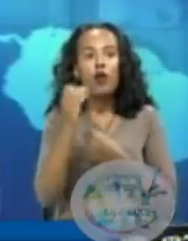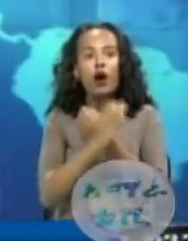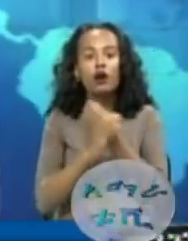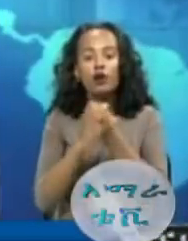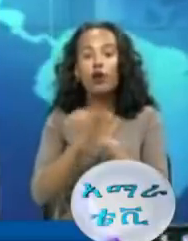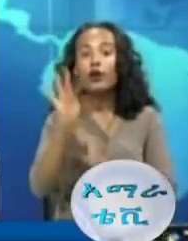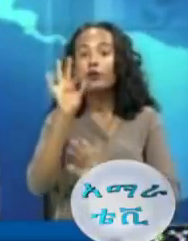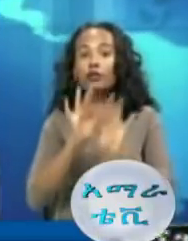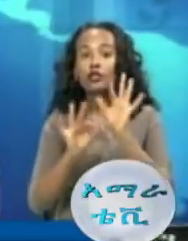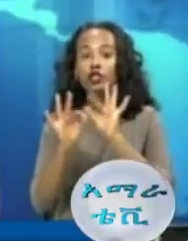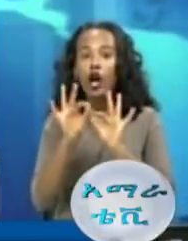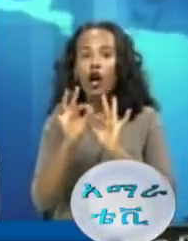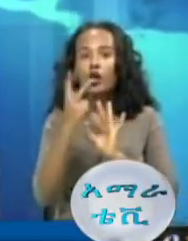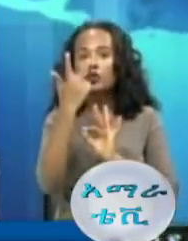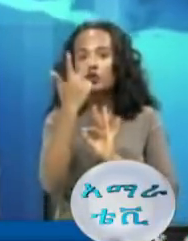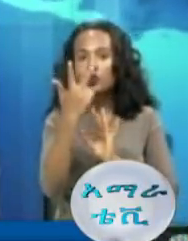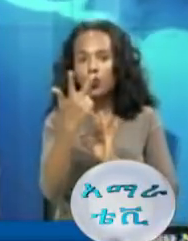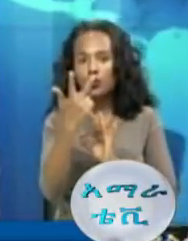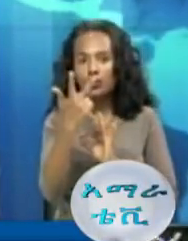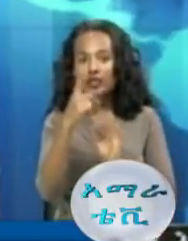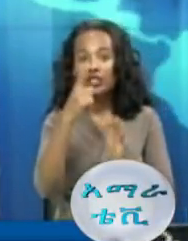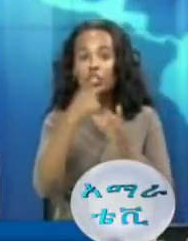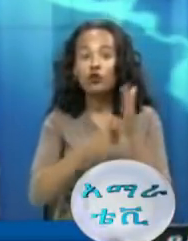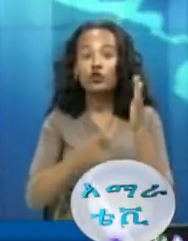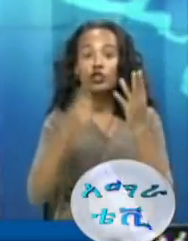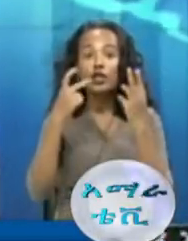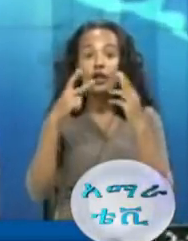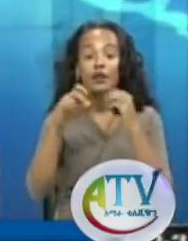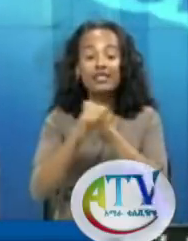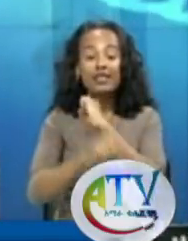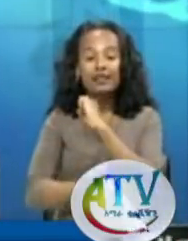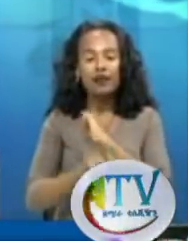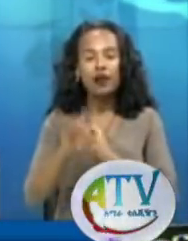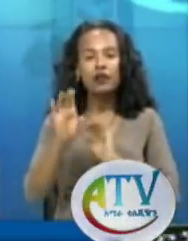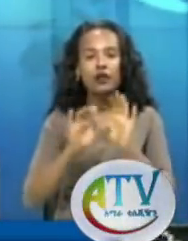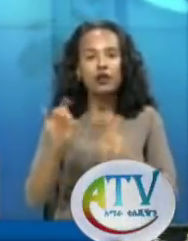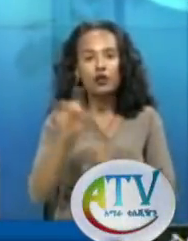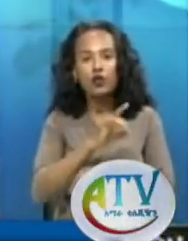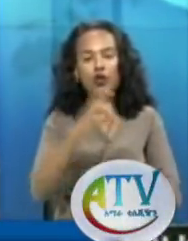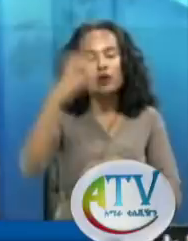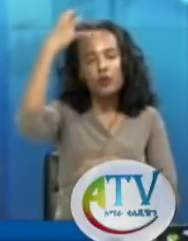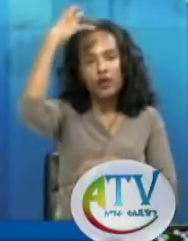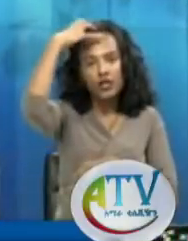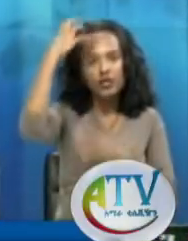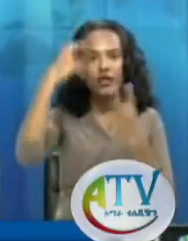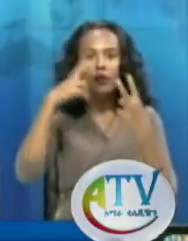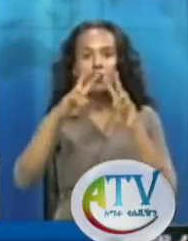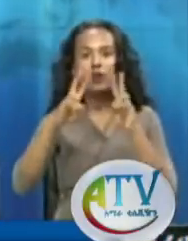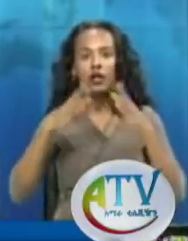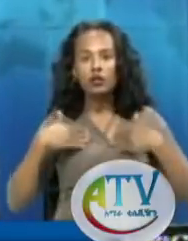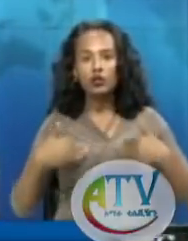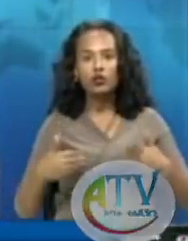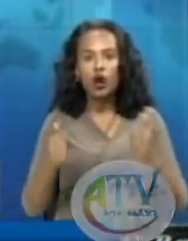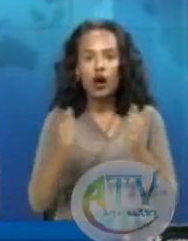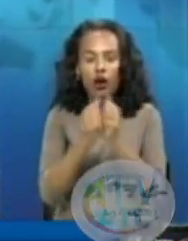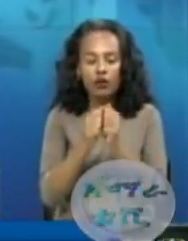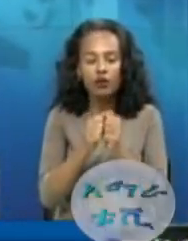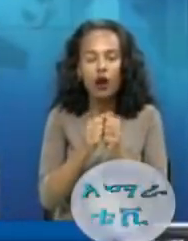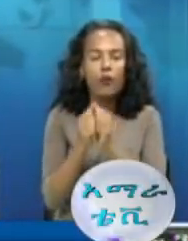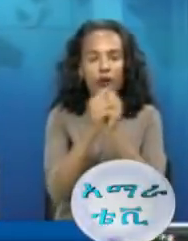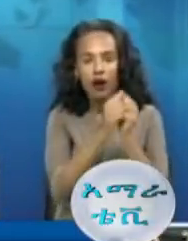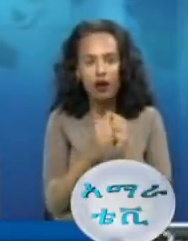ምርጫ ሶስት እሴቶችን መሰረት ያደረገ እንዲሆን መንግስት ከሚመለከታቸው አካላት ጋር በጋራ